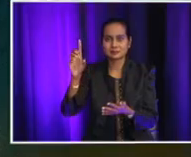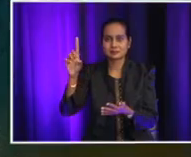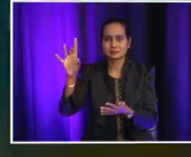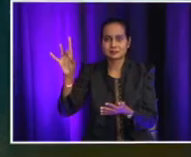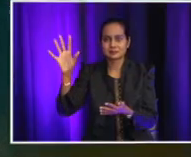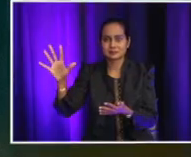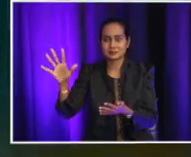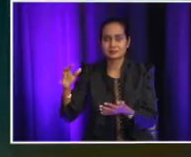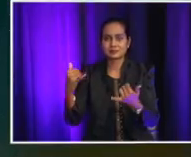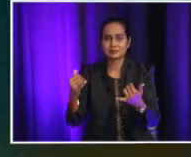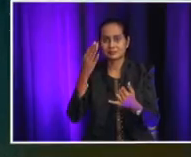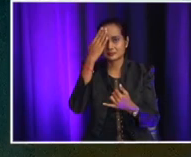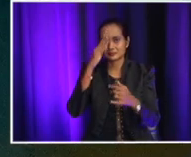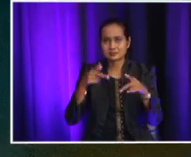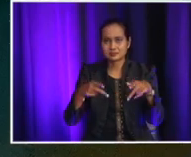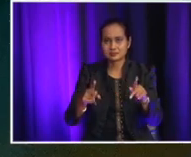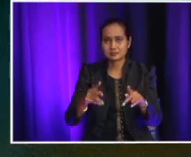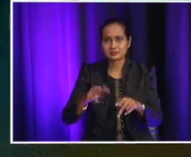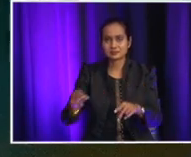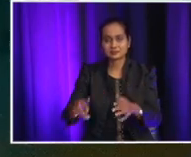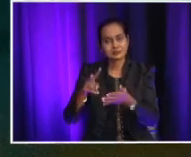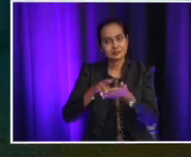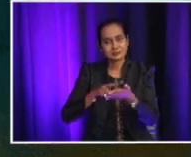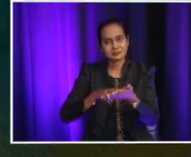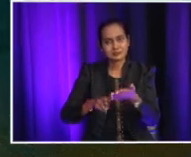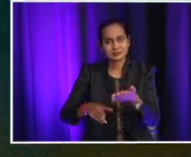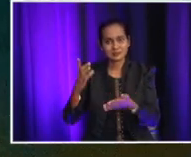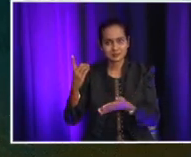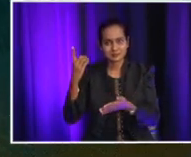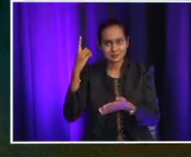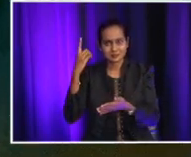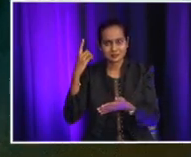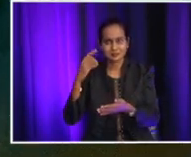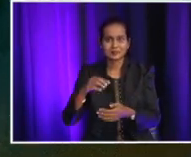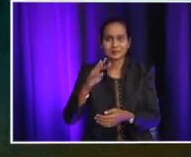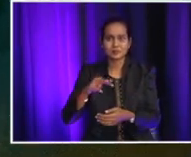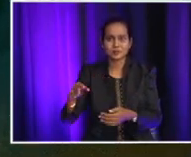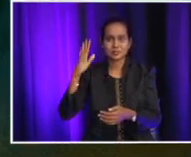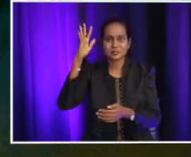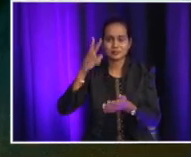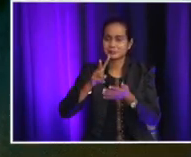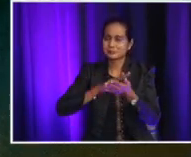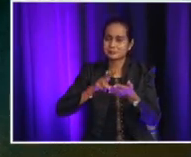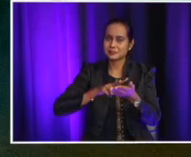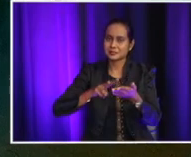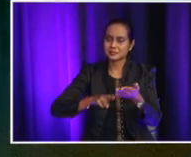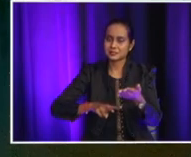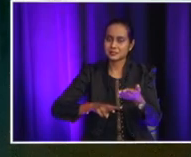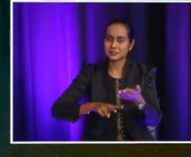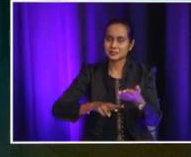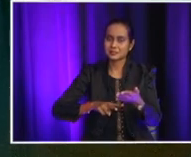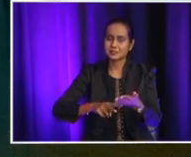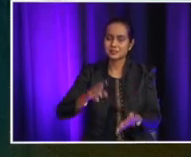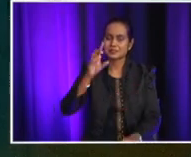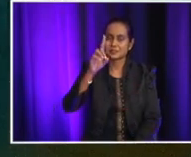Oke jadi mereka ini akan bacakan aku yang ada pada halaman buku surat 180 4